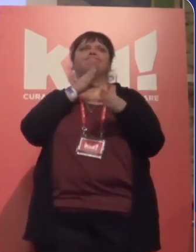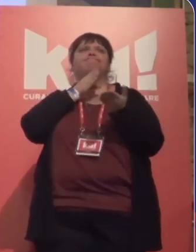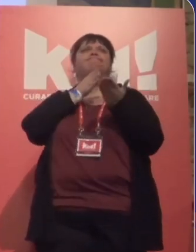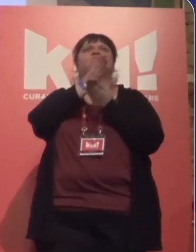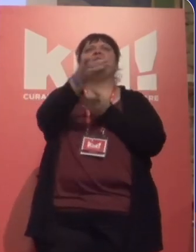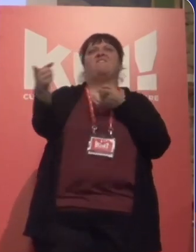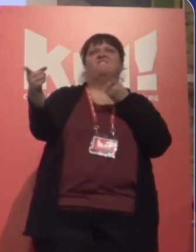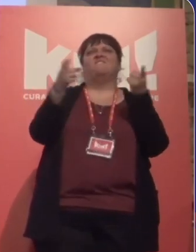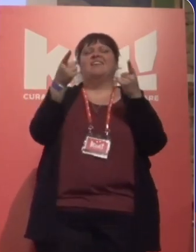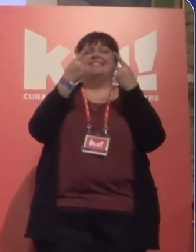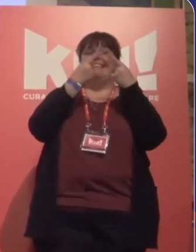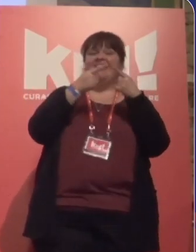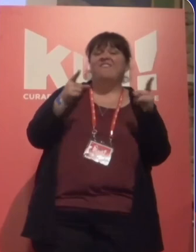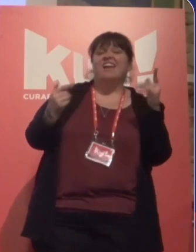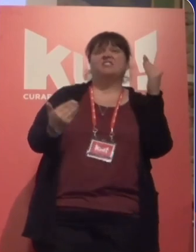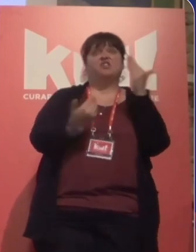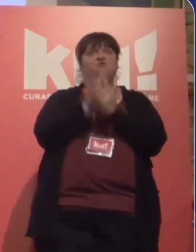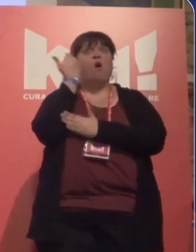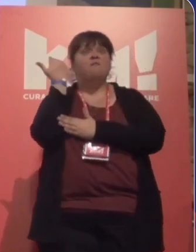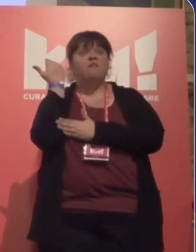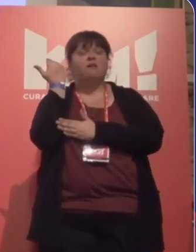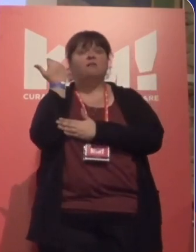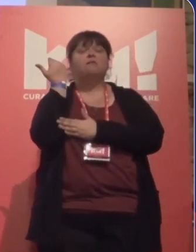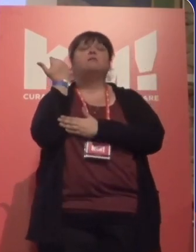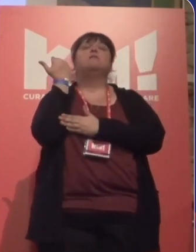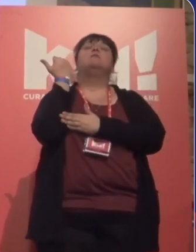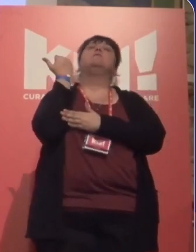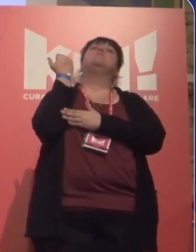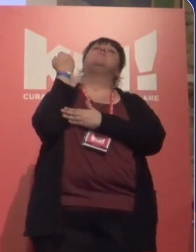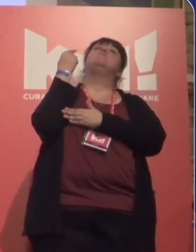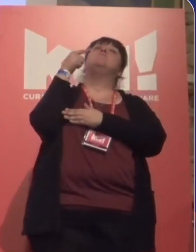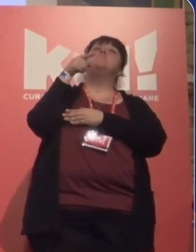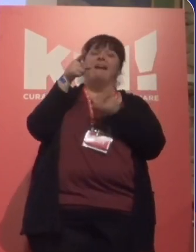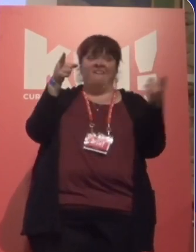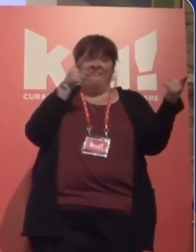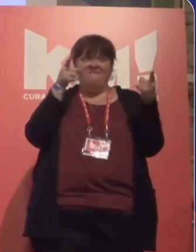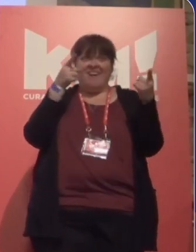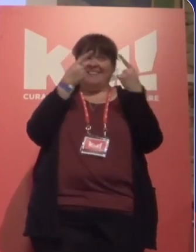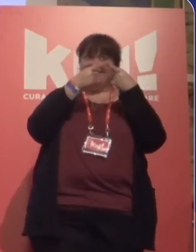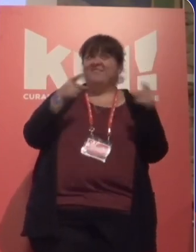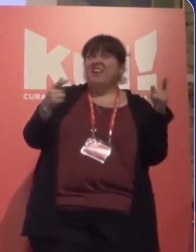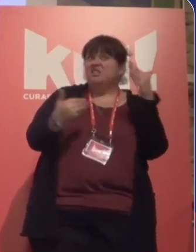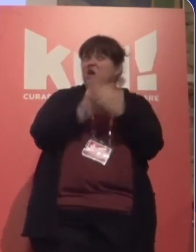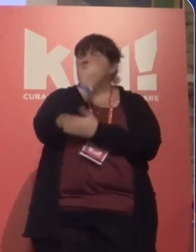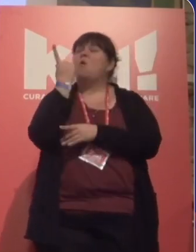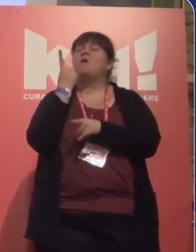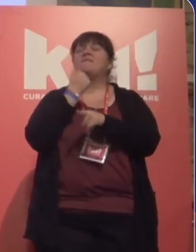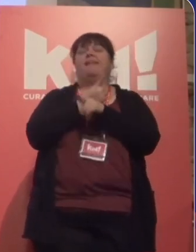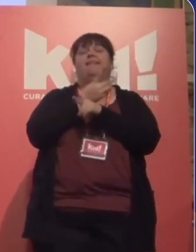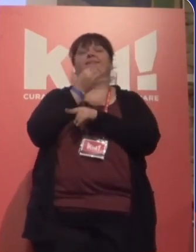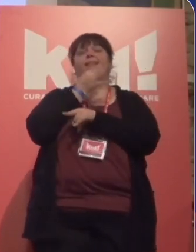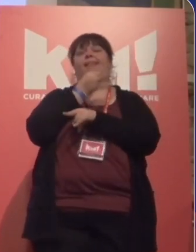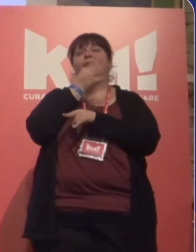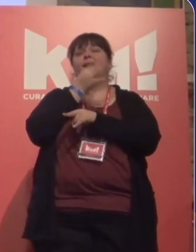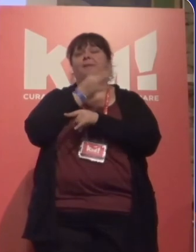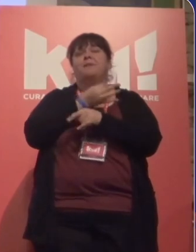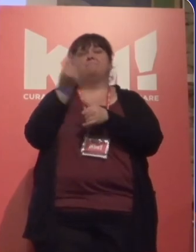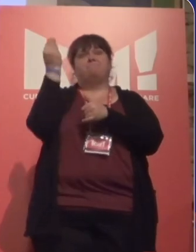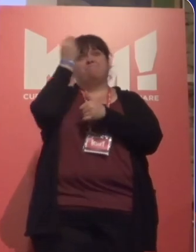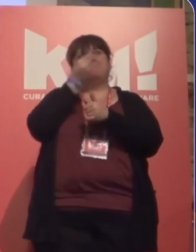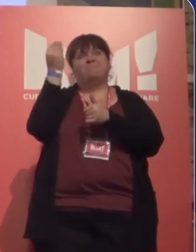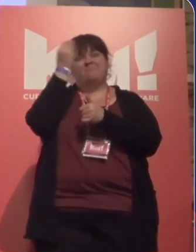è radicalmente diversa e nuova devi avere la capacità di considerare i temi del riscatto sociale della promozione